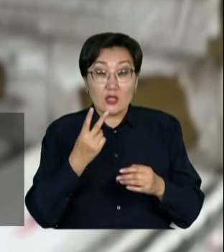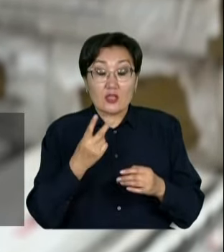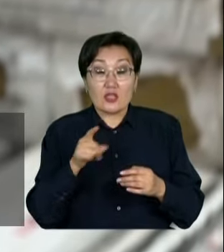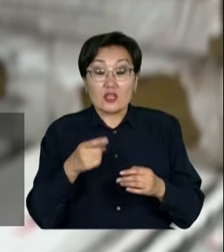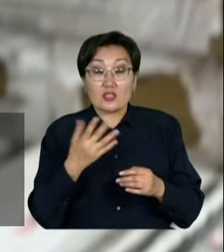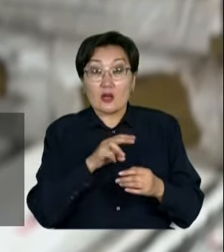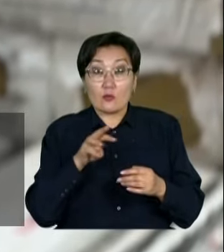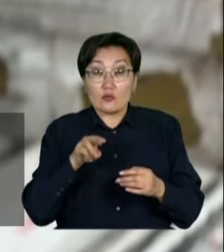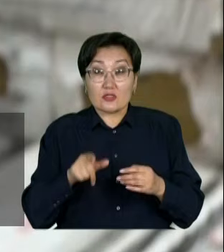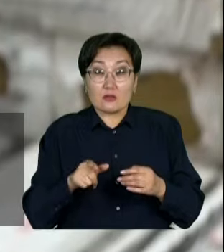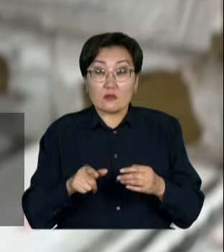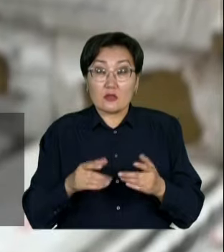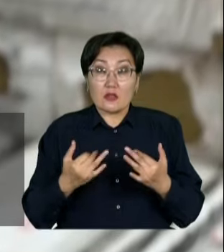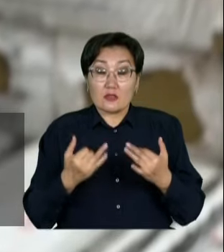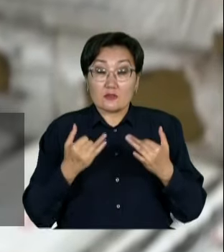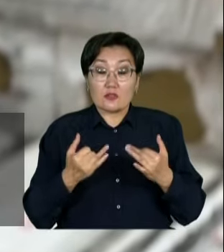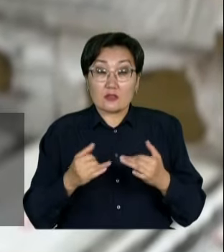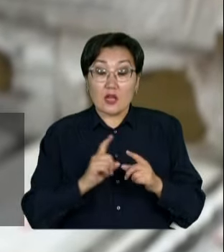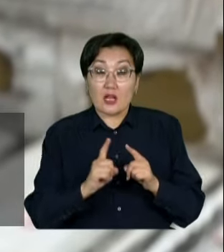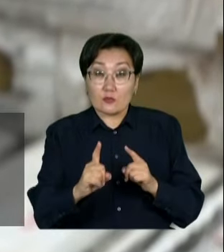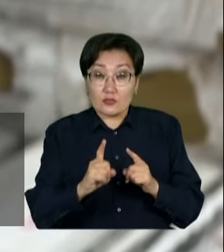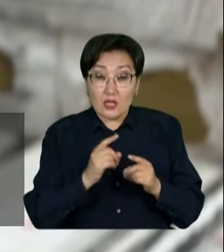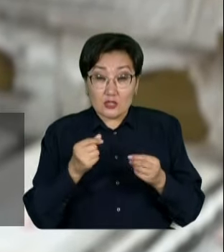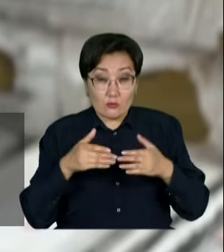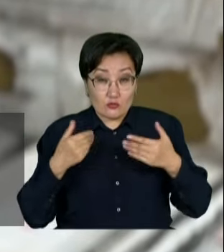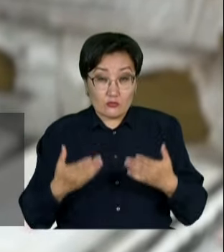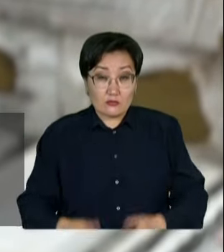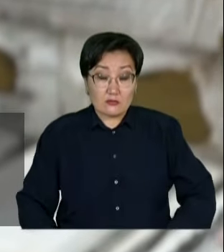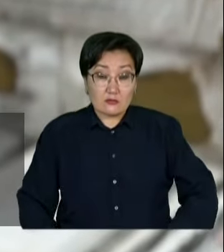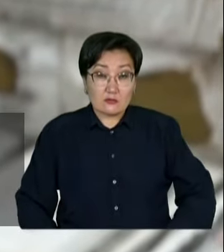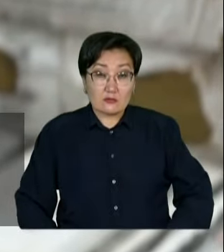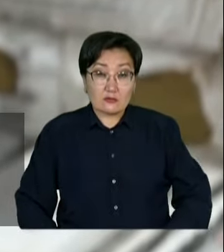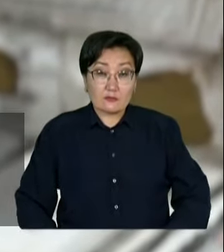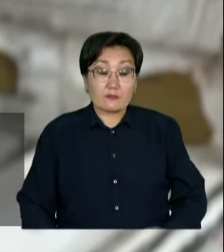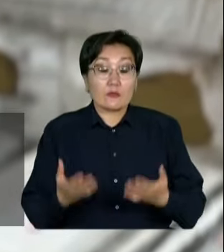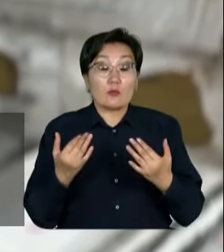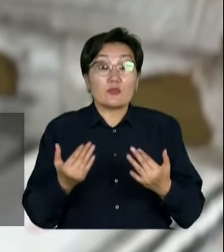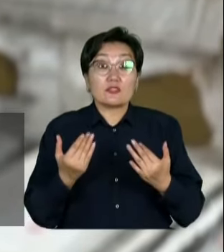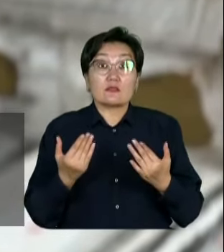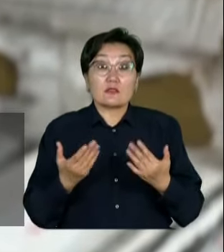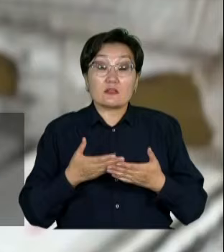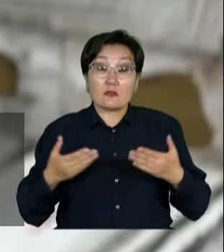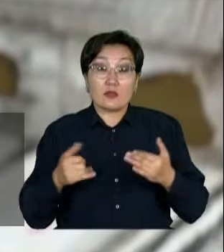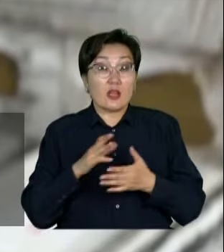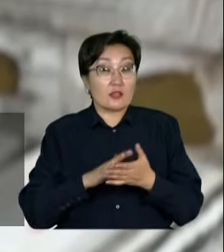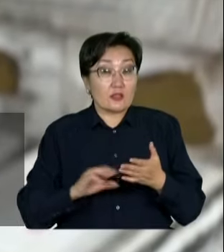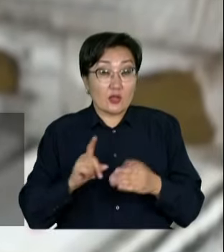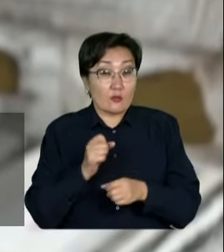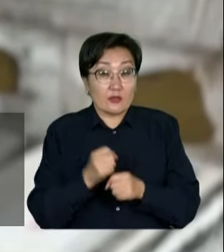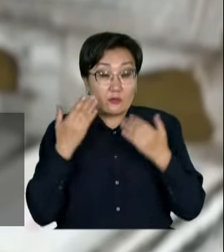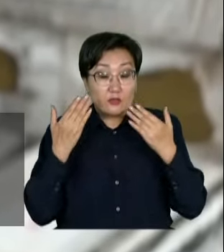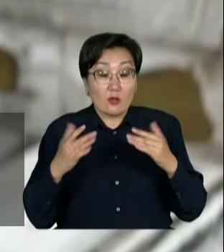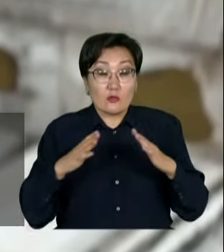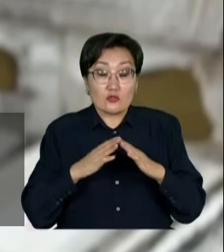ақша. 2,5 миллион ақша тұрғын қазір ары бері жүретін ақшамыз да жоқ. Біз енді ары қарай не істерімізді білмейміз. Мына